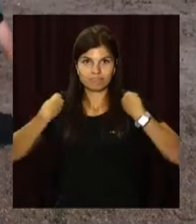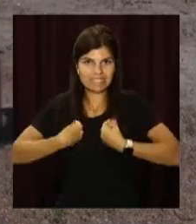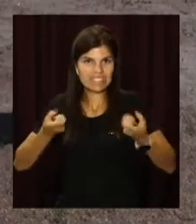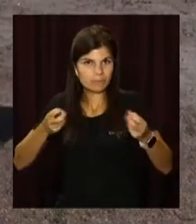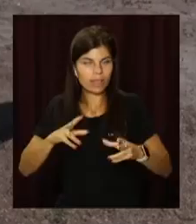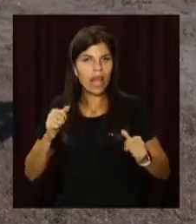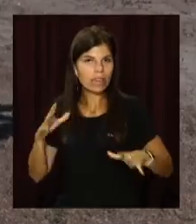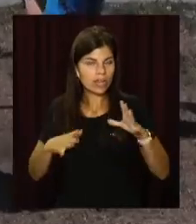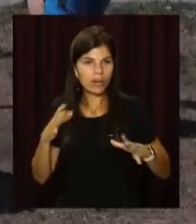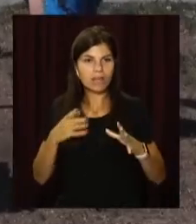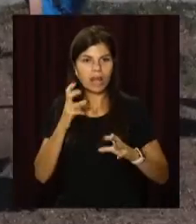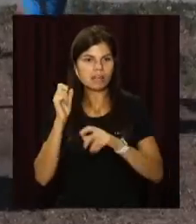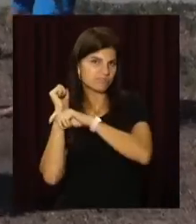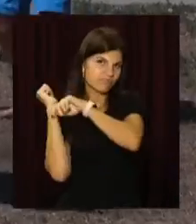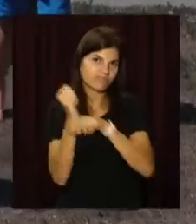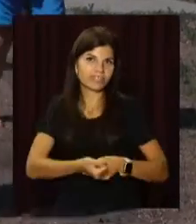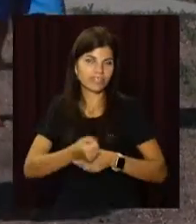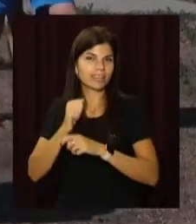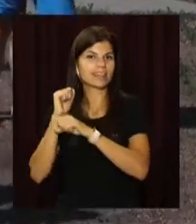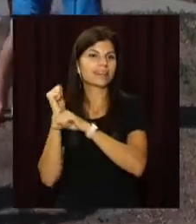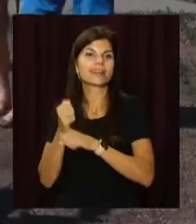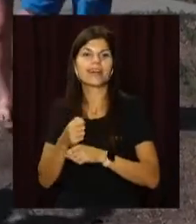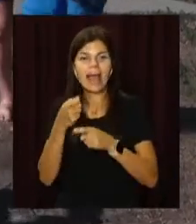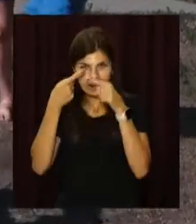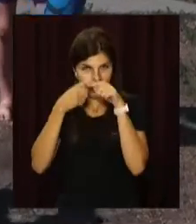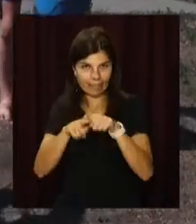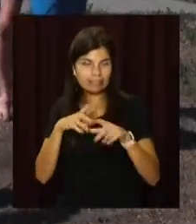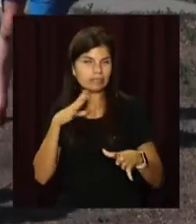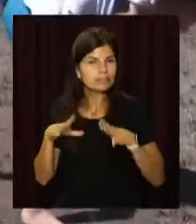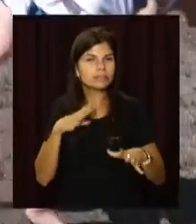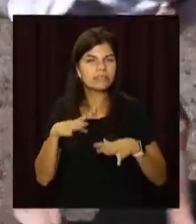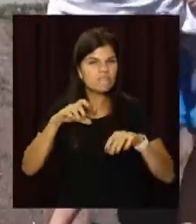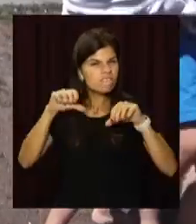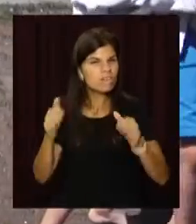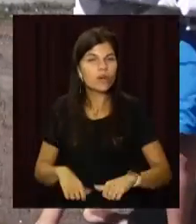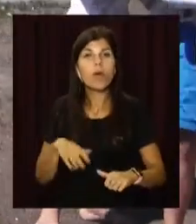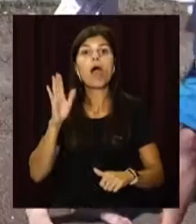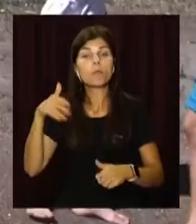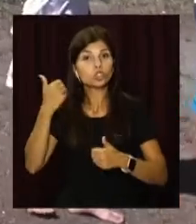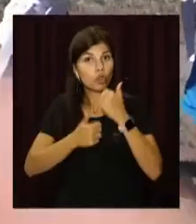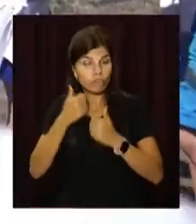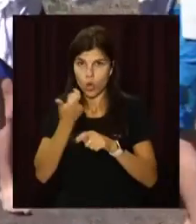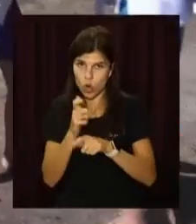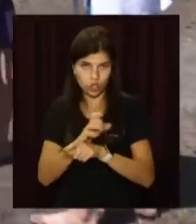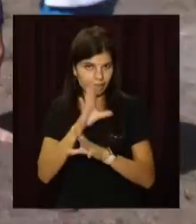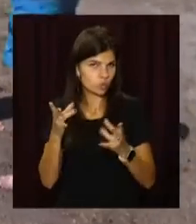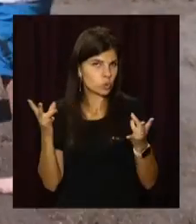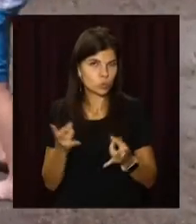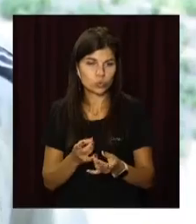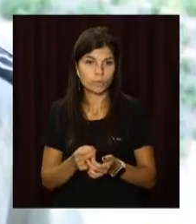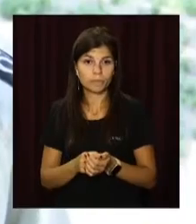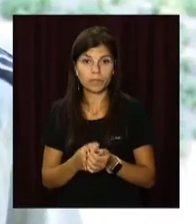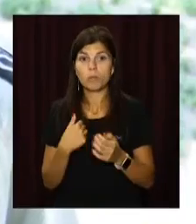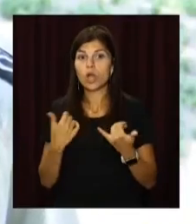тренуванні. Виконує китки, вдосконалює технічні елементи. Потім усе це знадобиться на змаганнях, розповідає спортсмен. Сьогодні